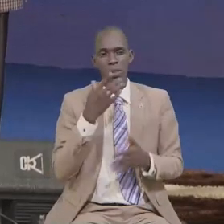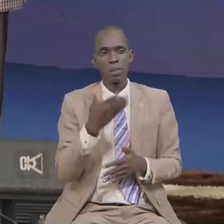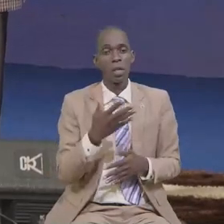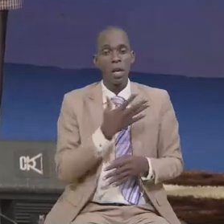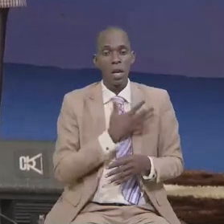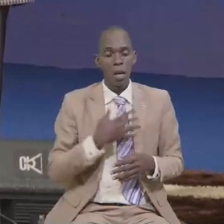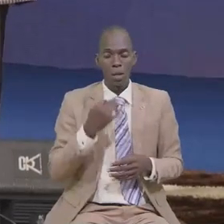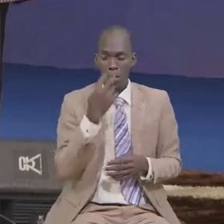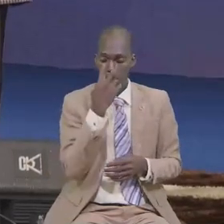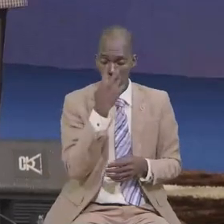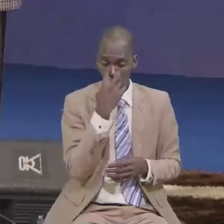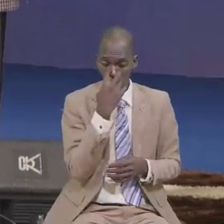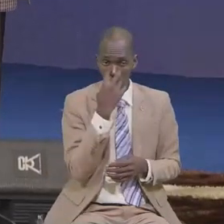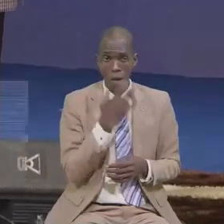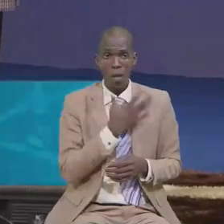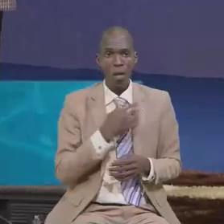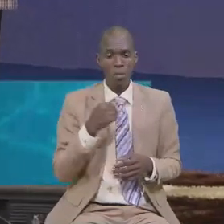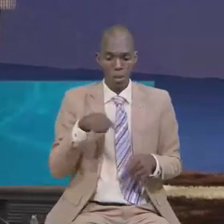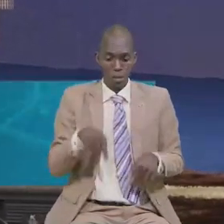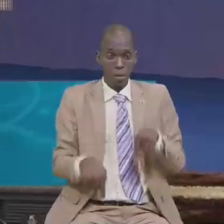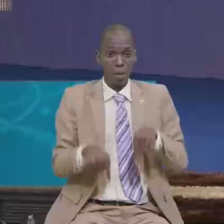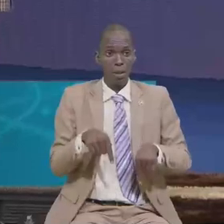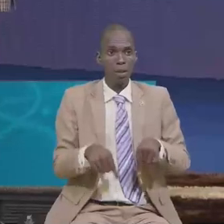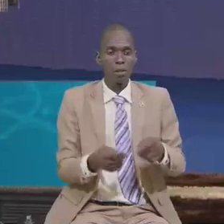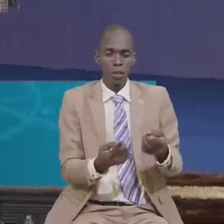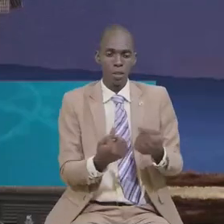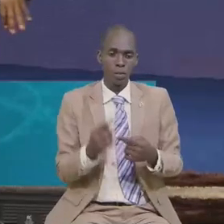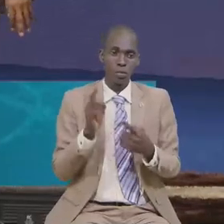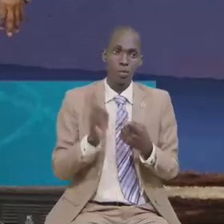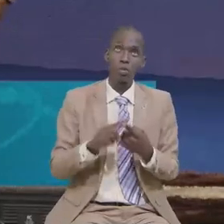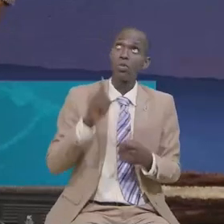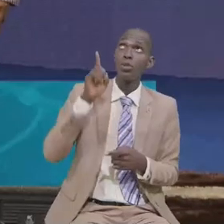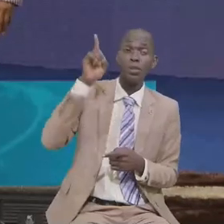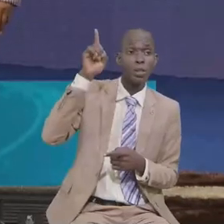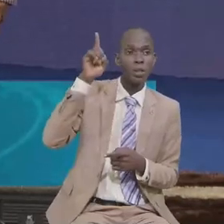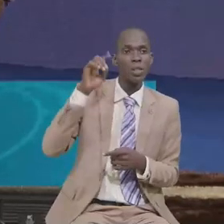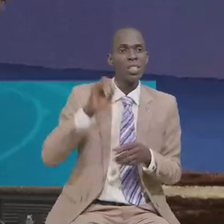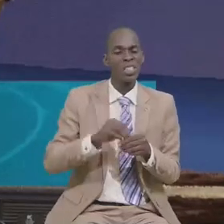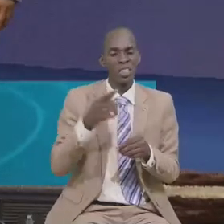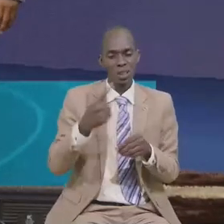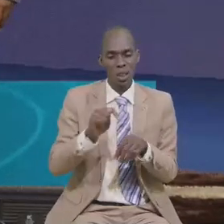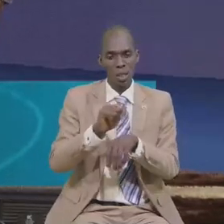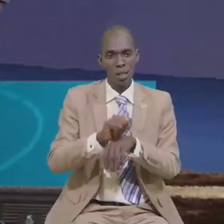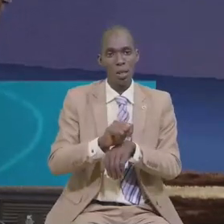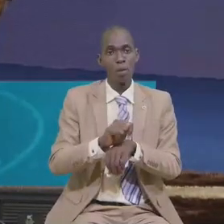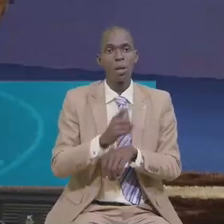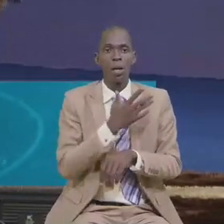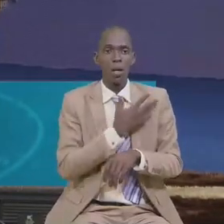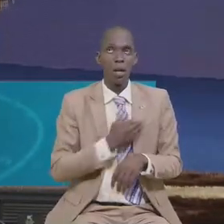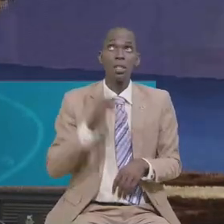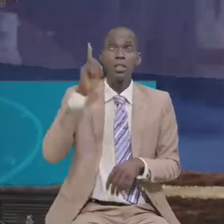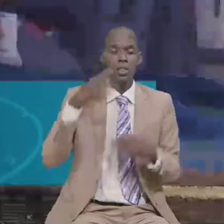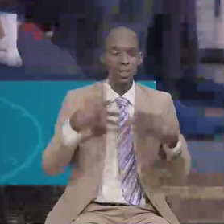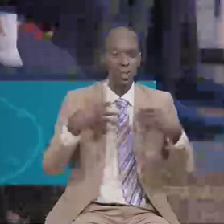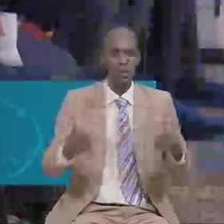Des aveugles et des boiteux s'approchèrent de lui dans le temple